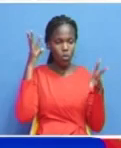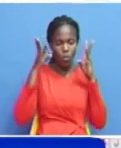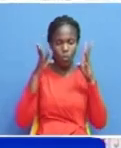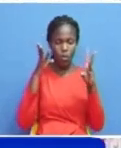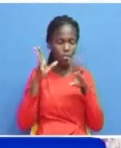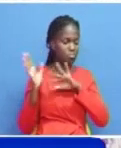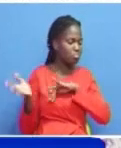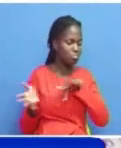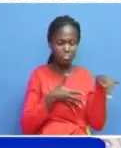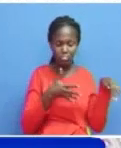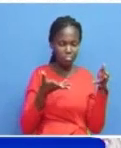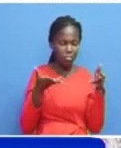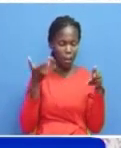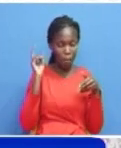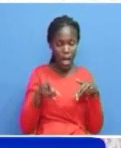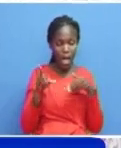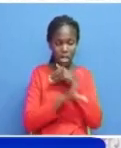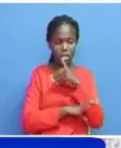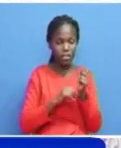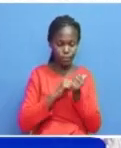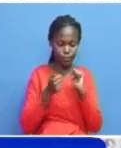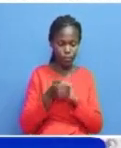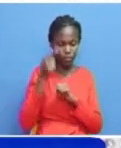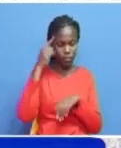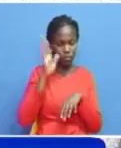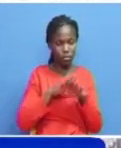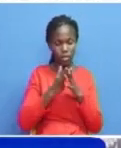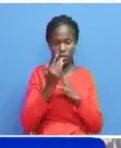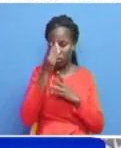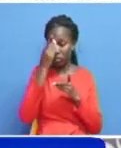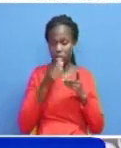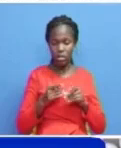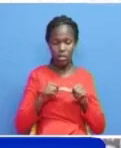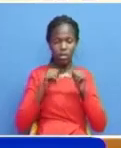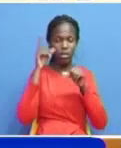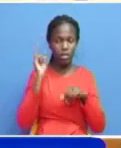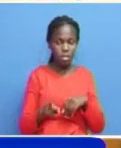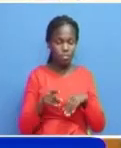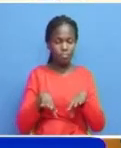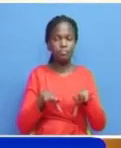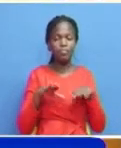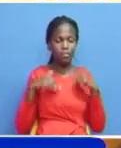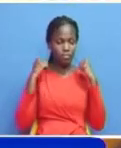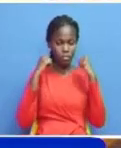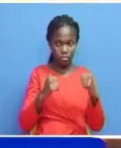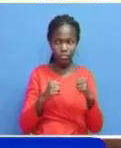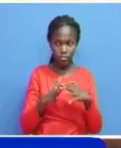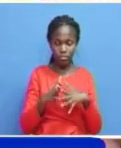kana nedhelu. Na nongi nandhi kavinduka kuosio na kileta ambia kusonga na ambe. Nongi nye kuoso kwa ulumu na kweye